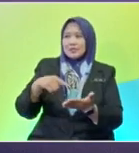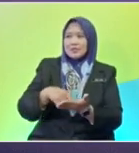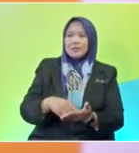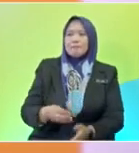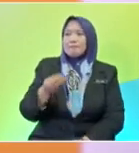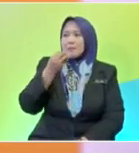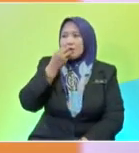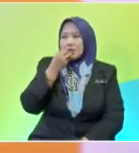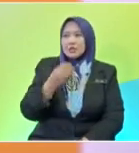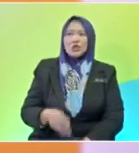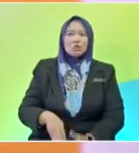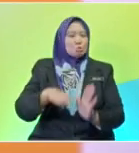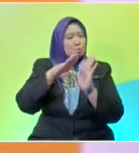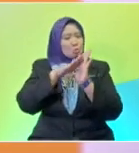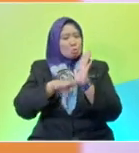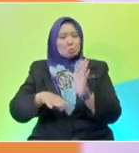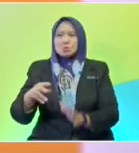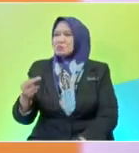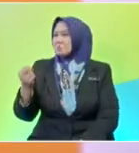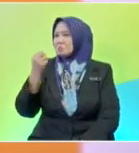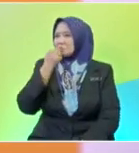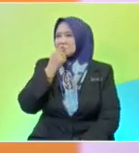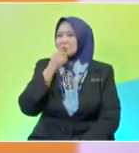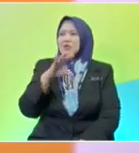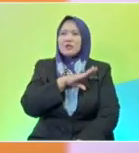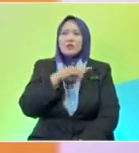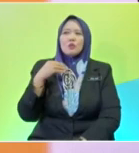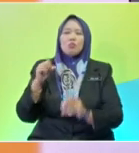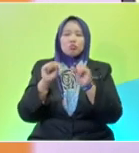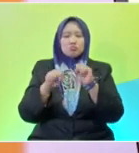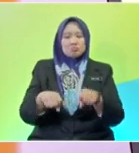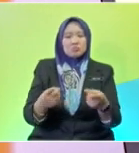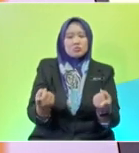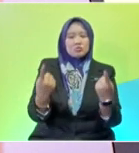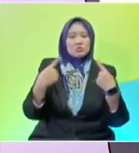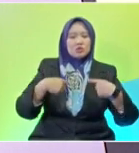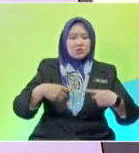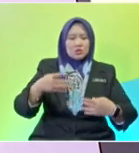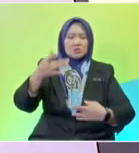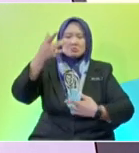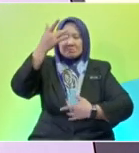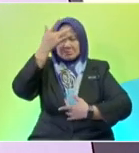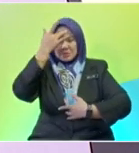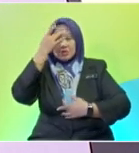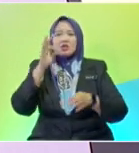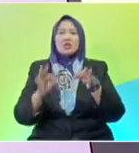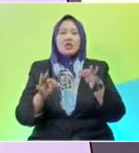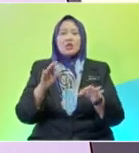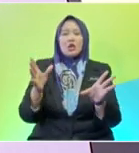kurang nutrisi dan boleh mendatangkan penyakit jika diambil secara berlebihan